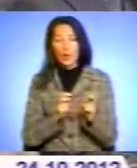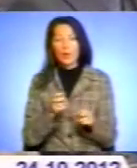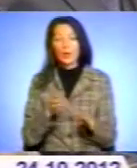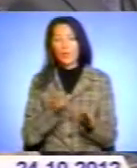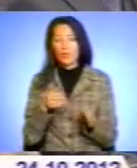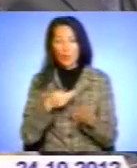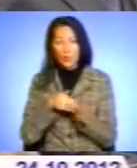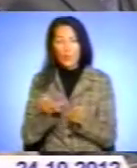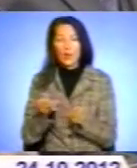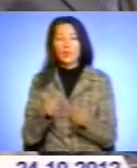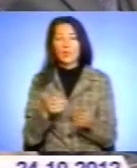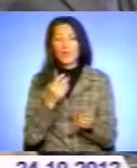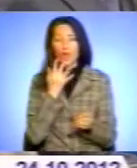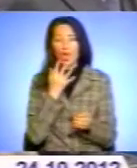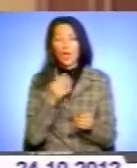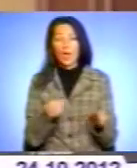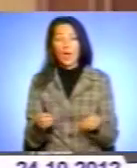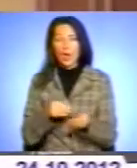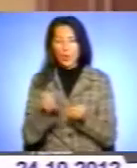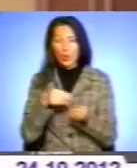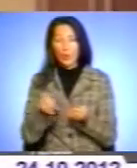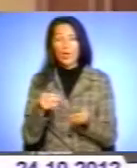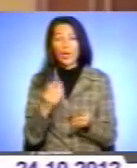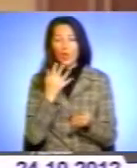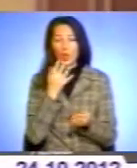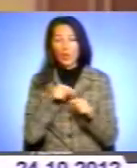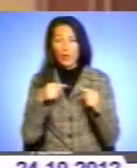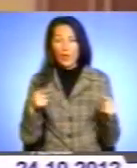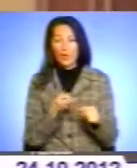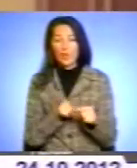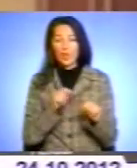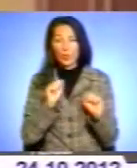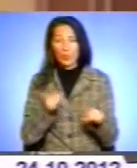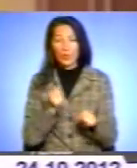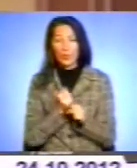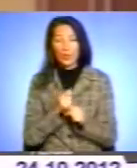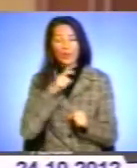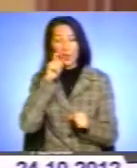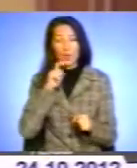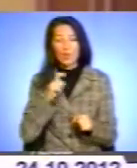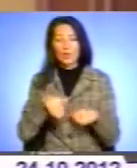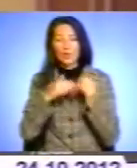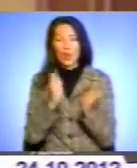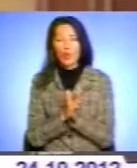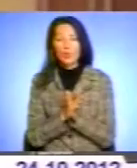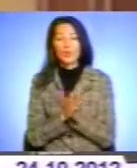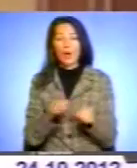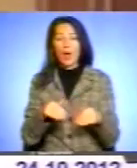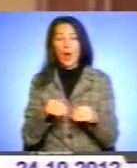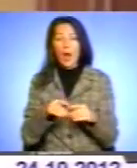які можна виробляти і в Україні. По состоянию на сегодня на внутреннем рынке Украины из общего объема реализуемой